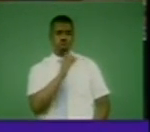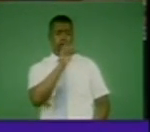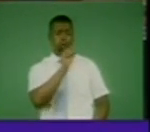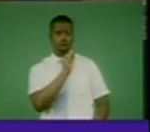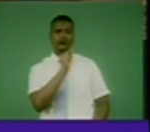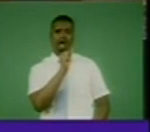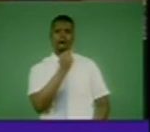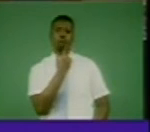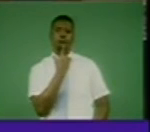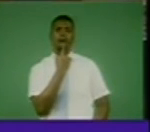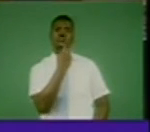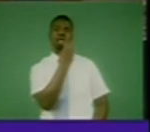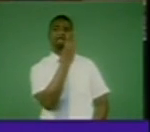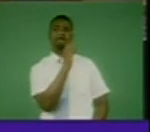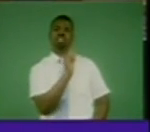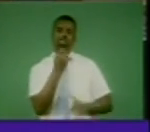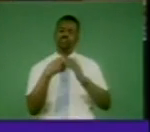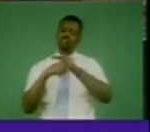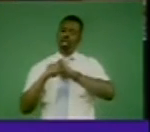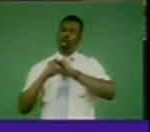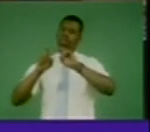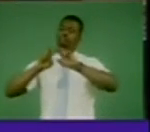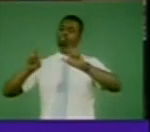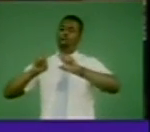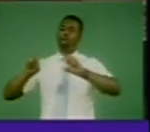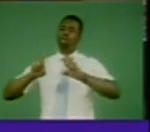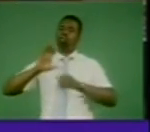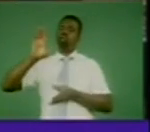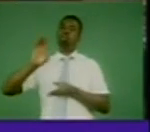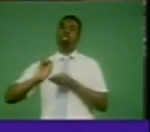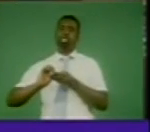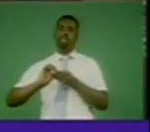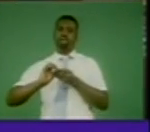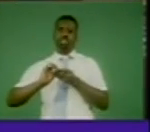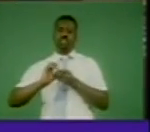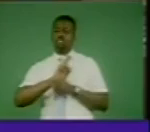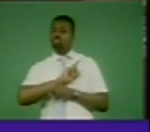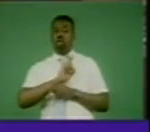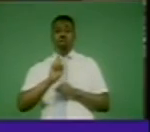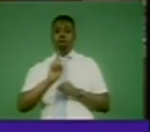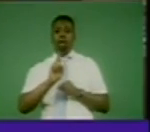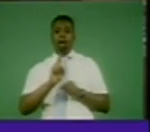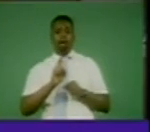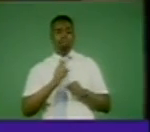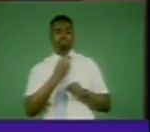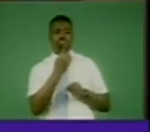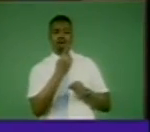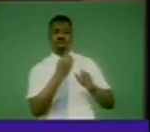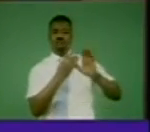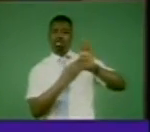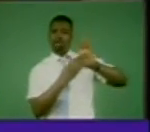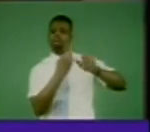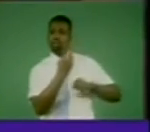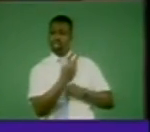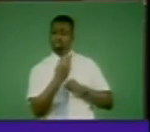30 kwenye ibara zote isipokuwa ibara 162 na 163 ni kwa na